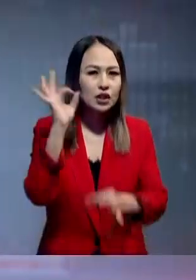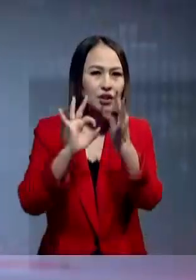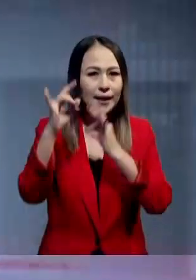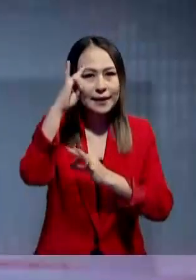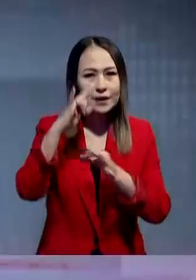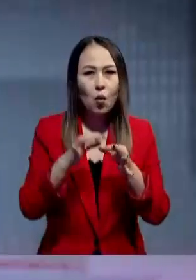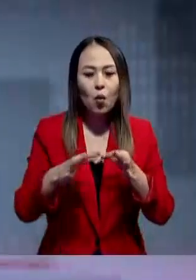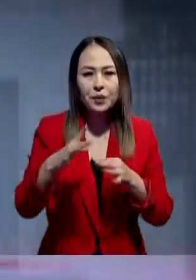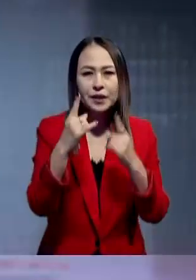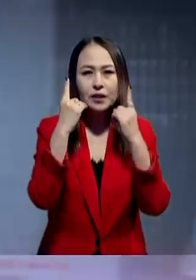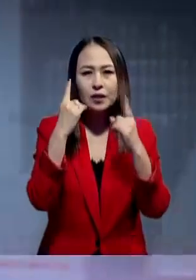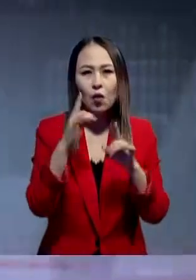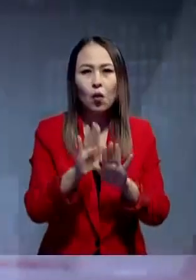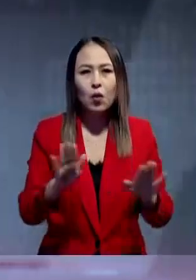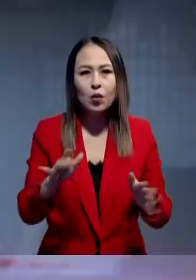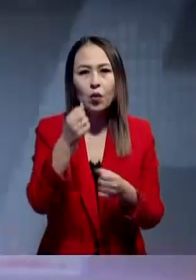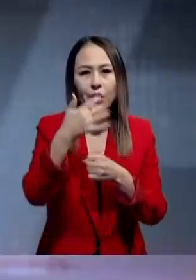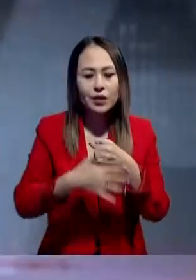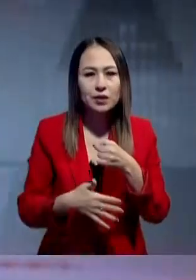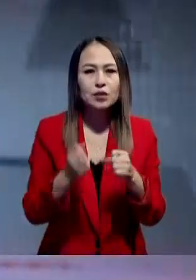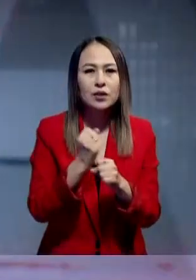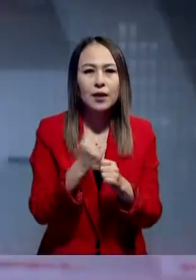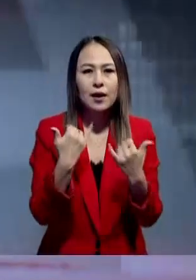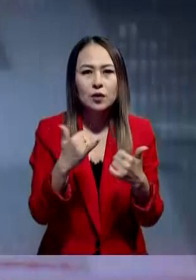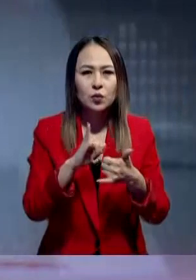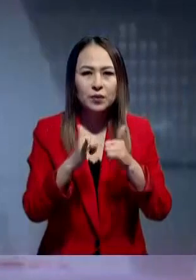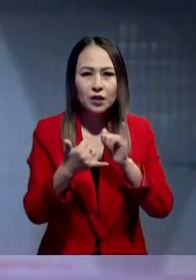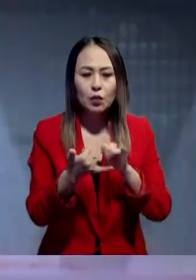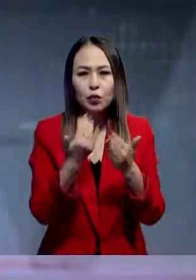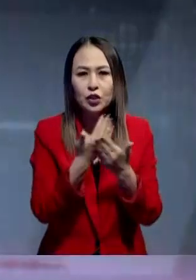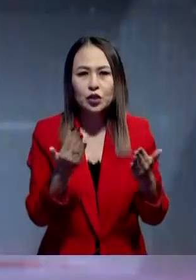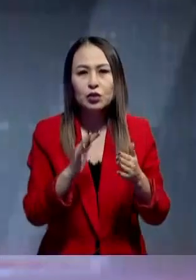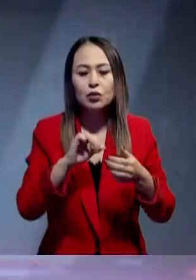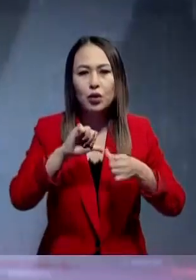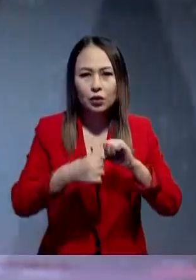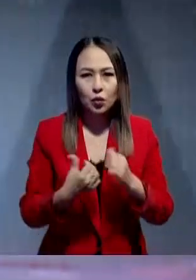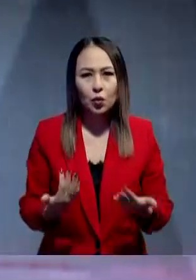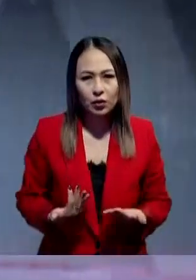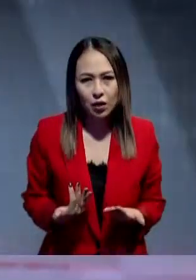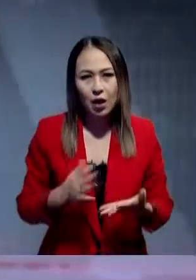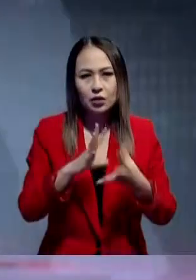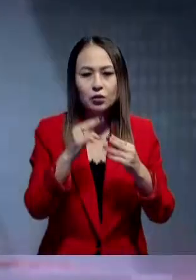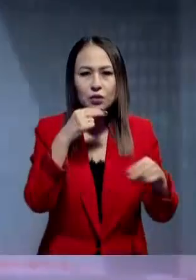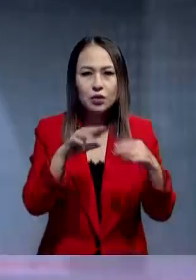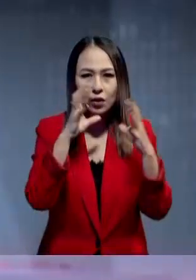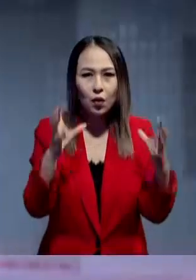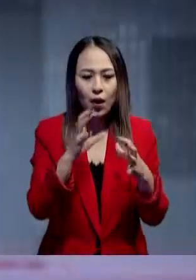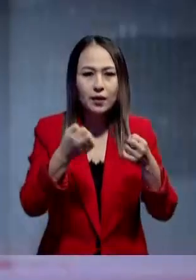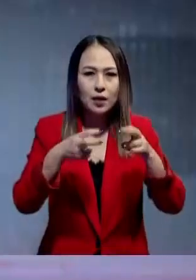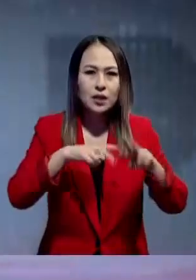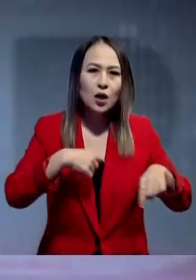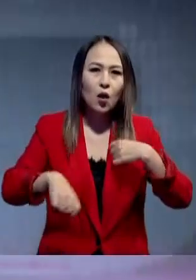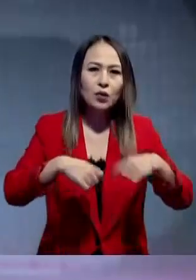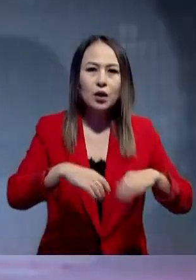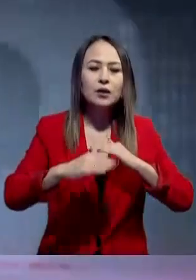Шығыс Қазақстан облысында ірі көтерме логистикалық орталық салынып жатыр. Қазір Өскемендегі бұл кешенде тұрақтандыру қорының азық-түлігін сақтауға